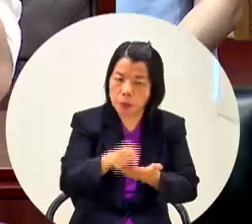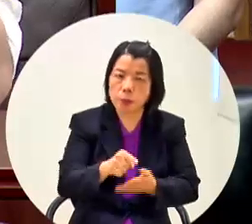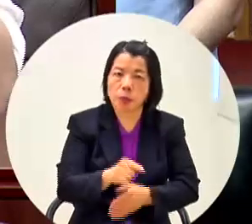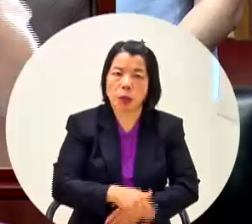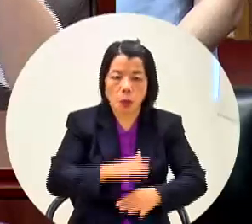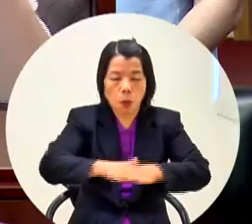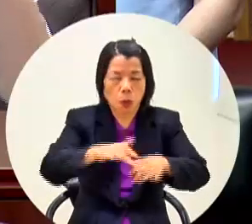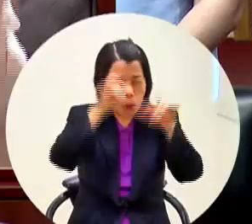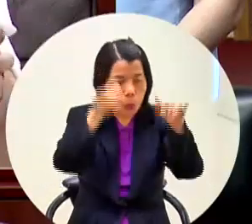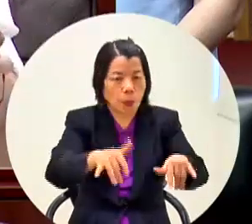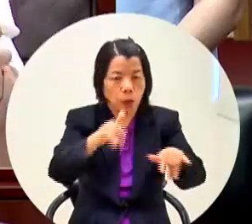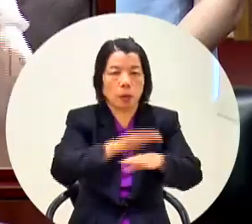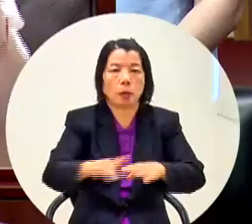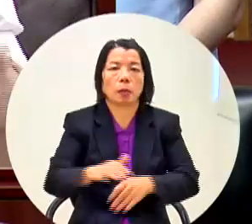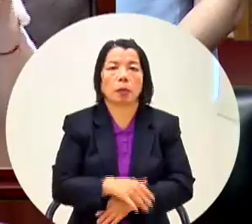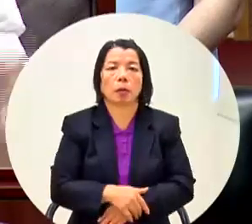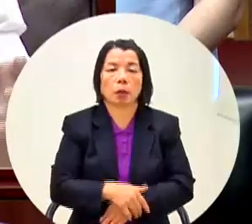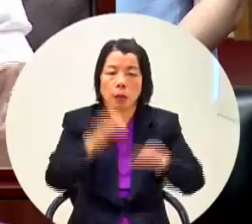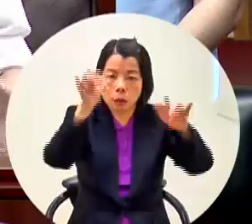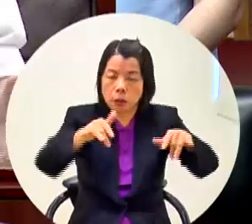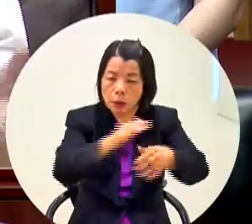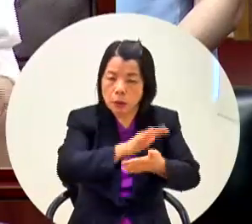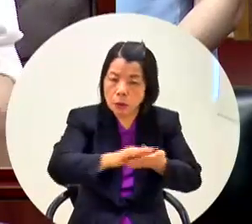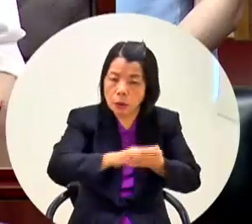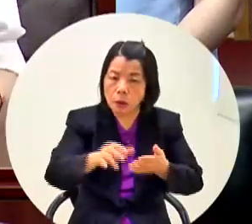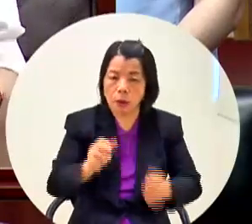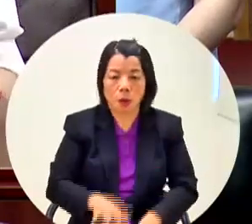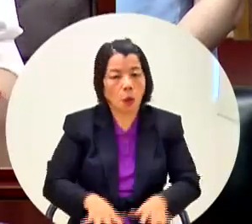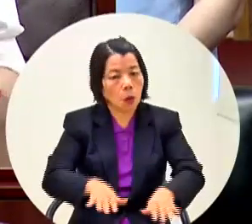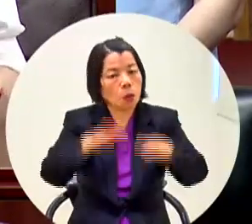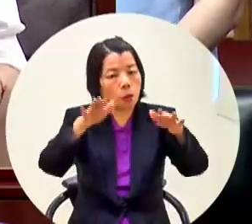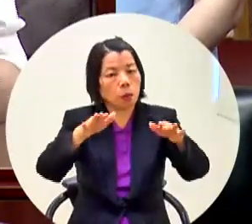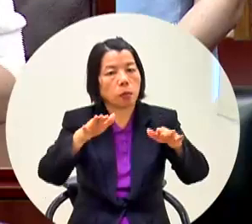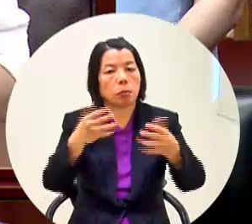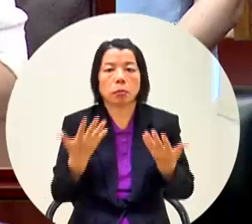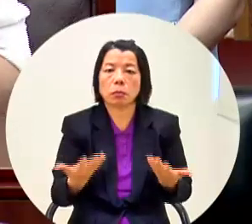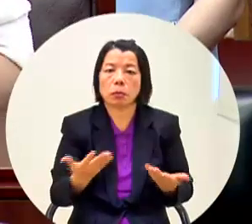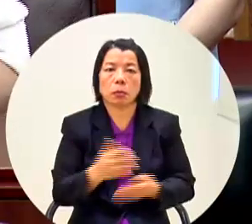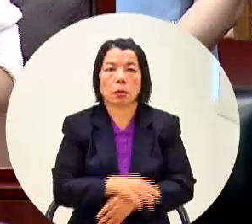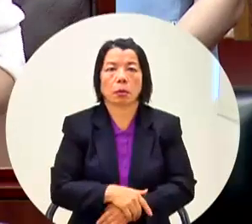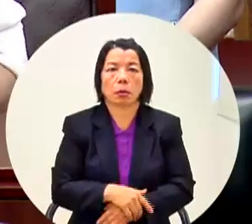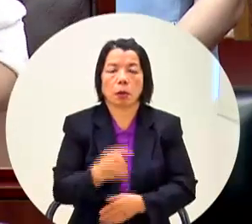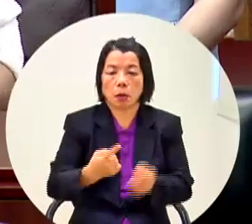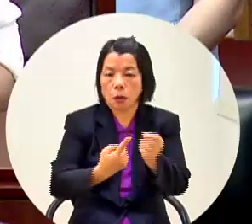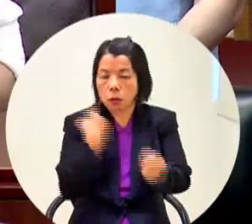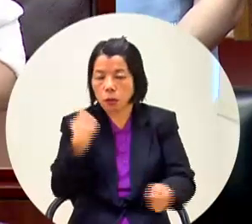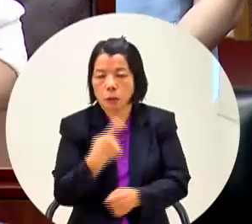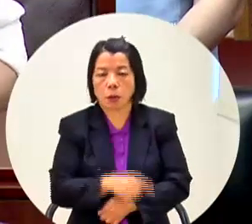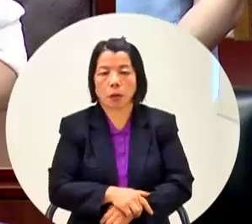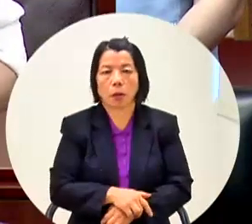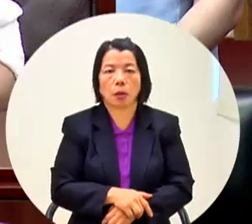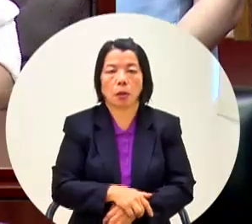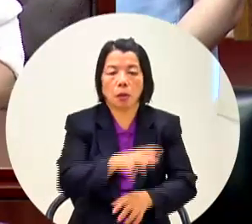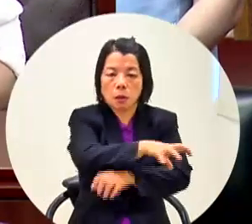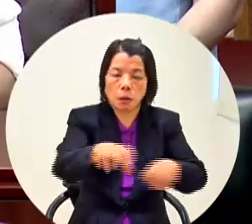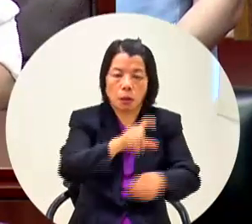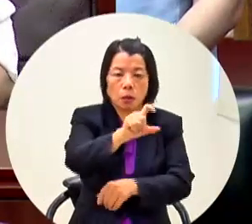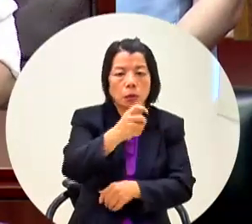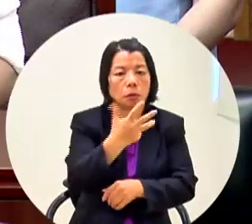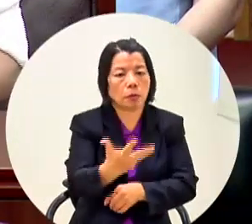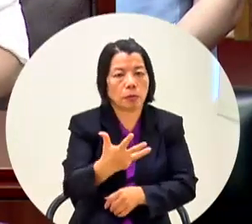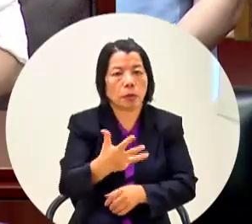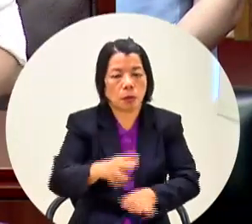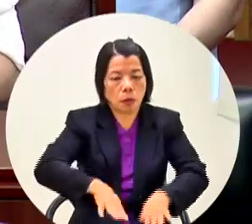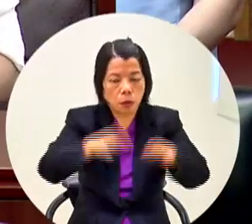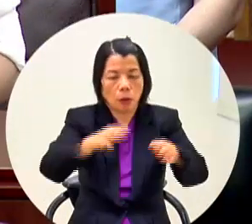大雨，所以今年下大雨之后，高雄的水灾再起来的话，我们去年68个淹水点，我们只有把